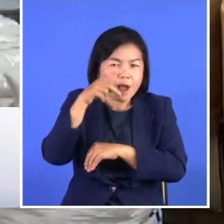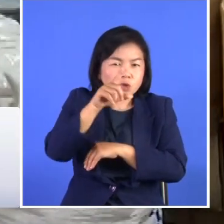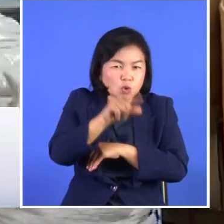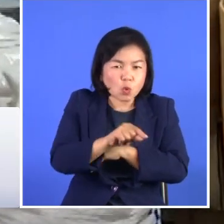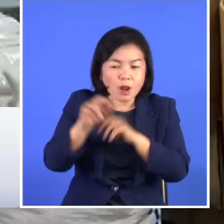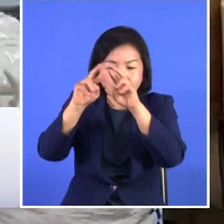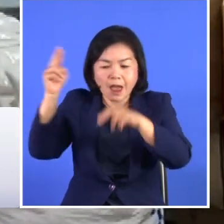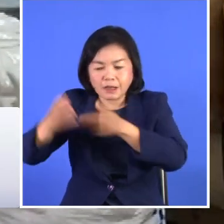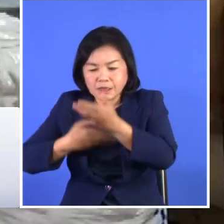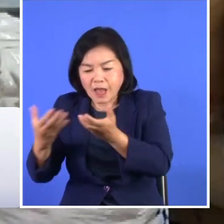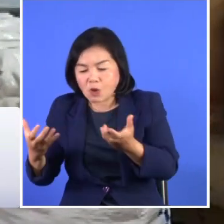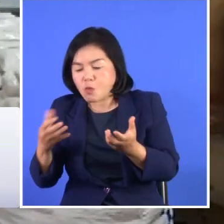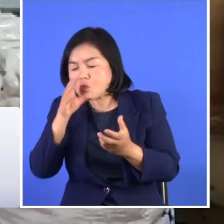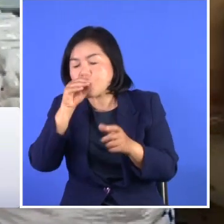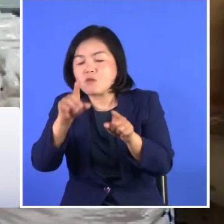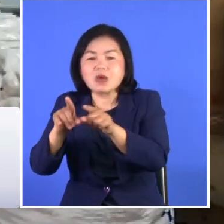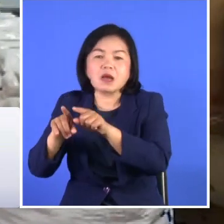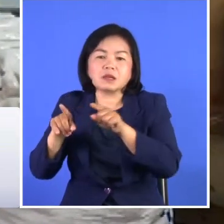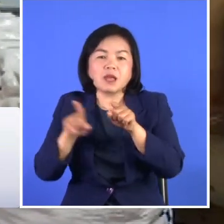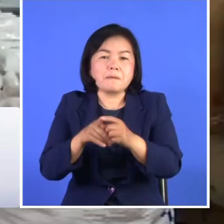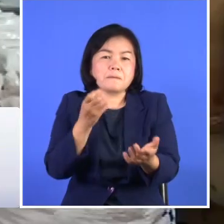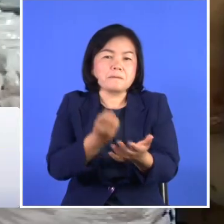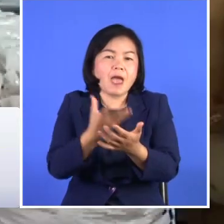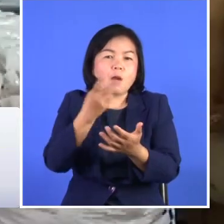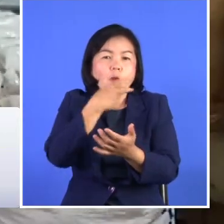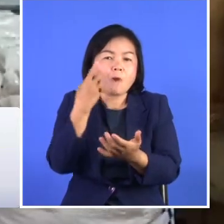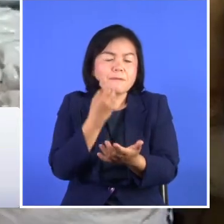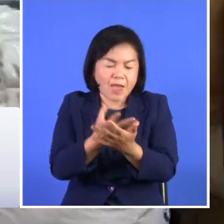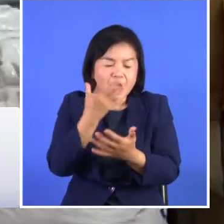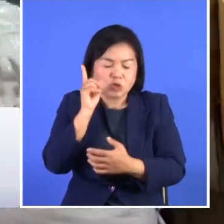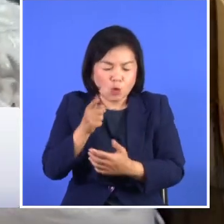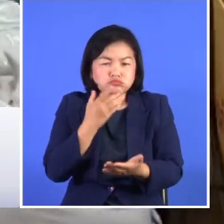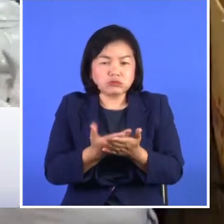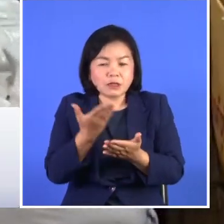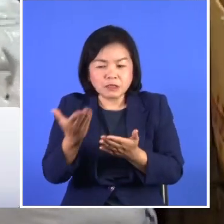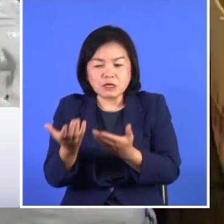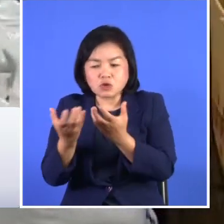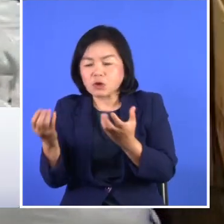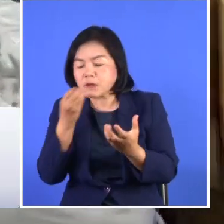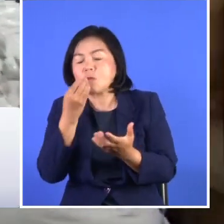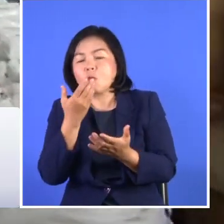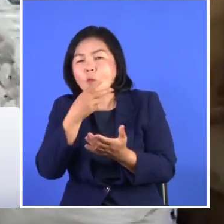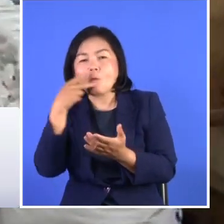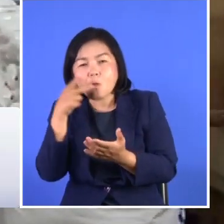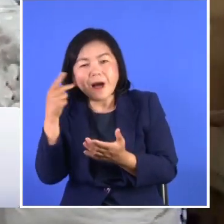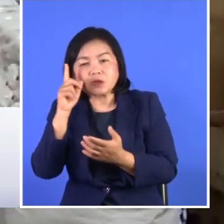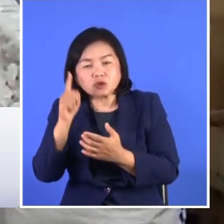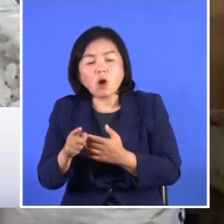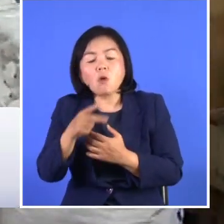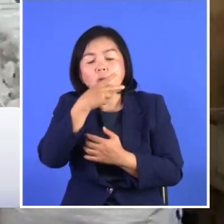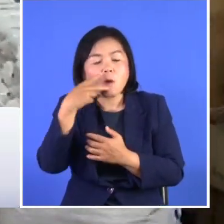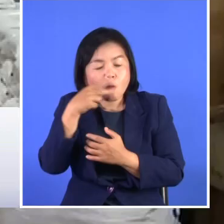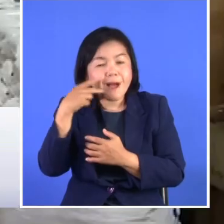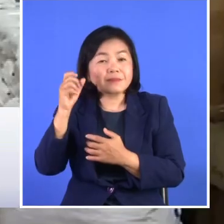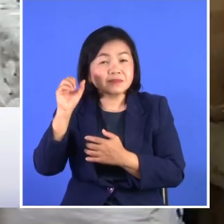านเนี่ยบ่นเป็นเสียงเดียวกันหมดเลยนะครับว่าน้ำตาลแพงแต่มันจะไปต้องใช้เพราะขนมหวานมันต้องใช้น้ำตาล ครับ มันจะใช้อย่างอื่นไ